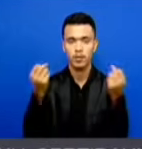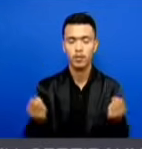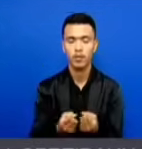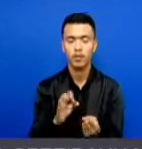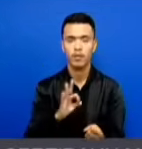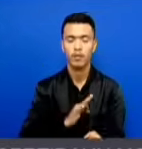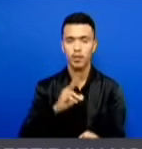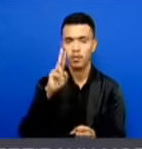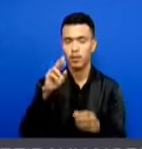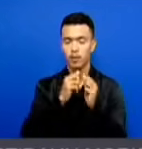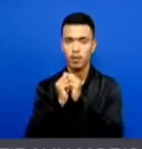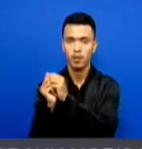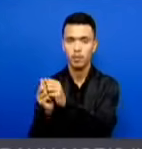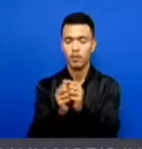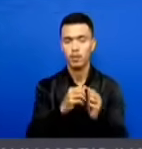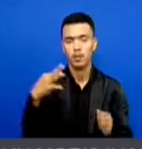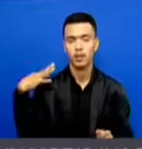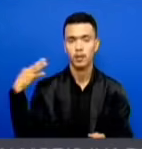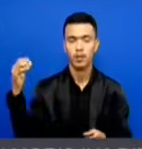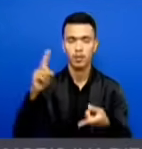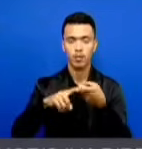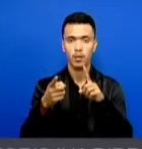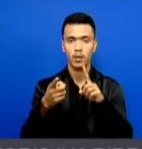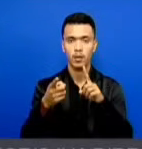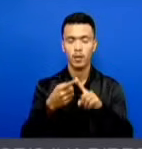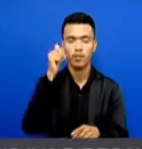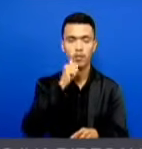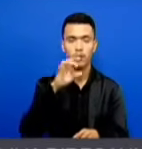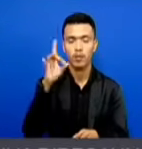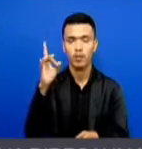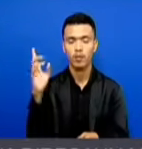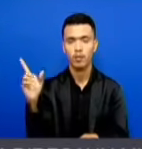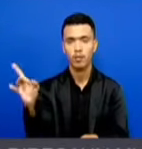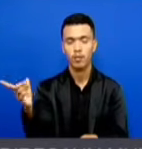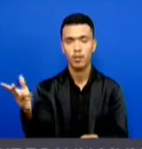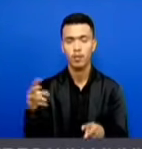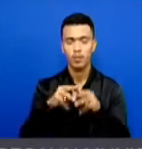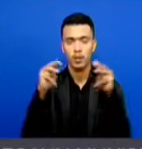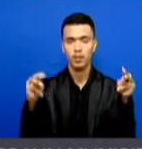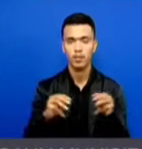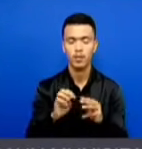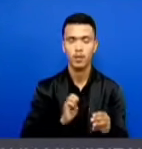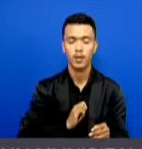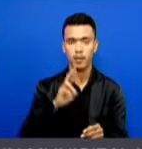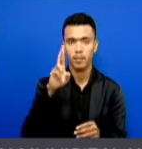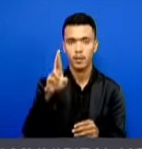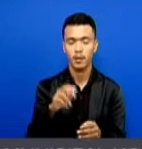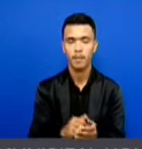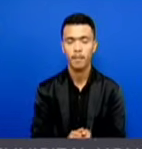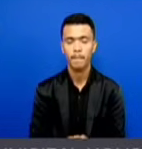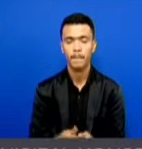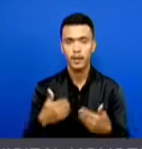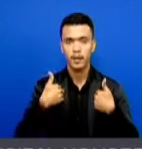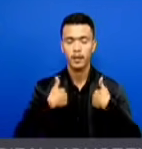Fatukeru, hamutu konya kandidatura feto malu kukla lulu resinsia selu, ia munisipiu Ermera.